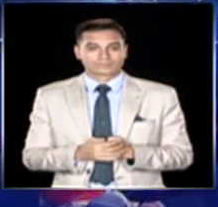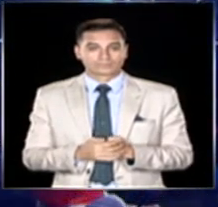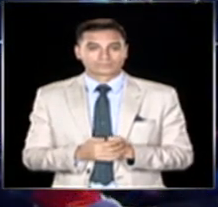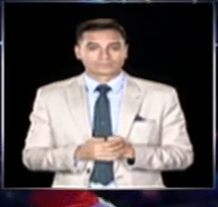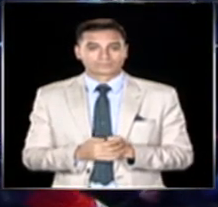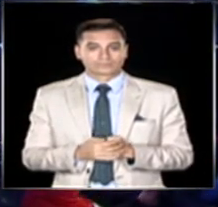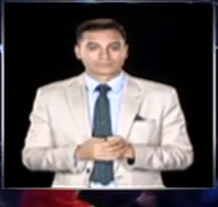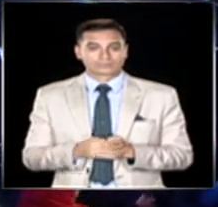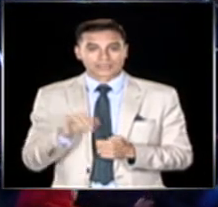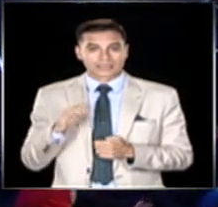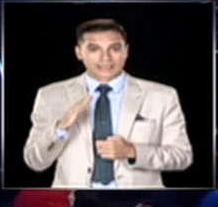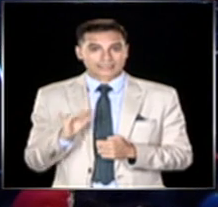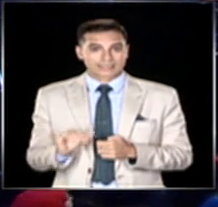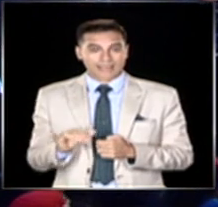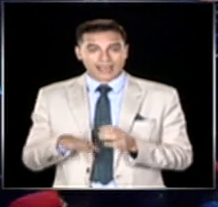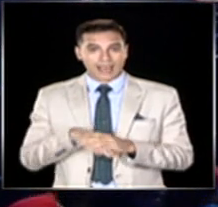ياسا هيعمل ايه.